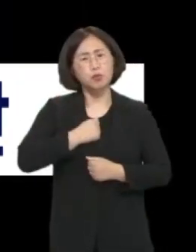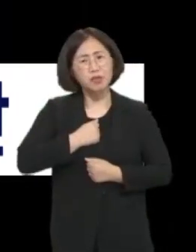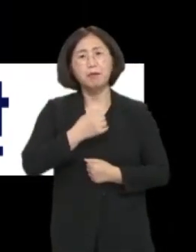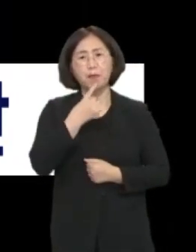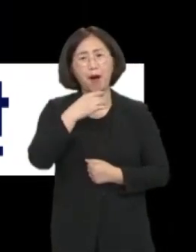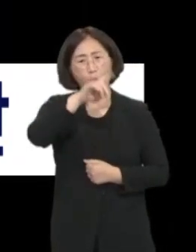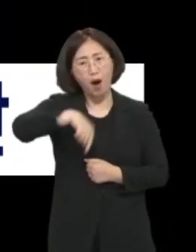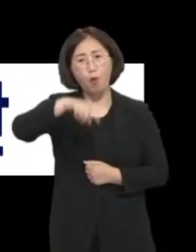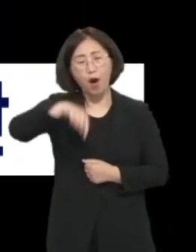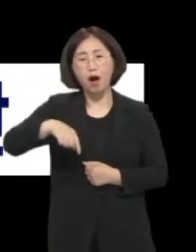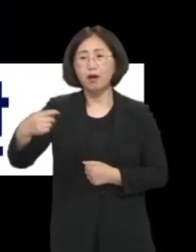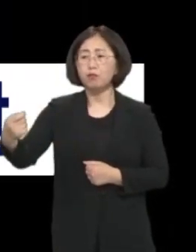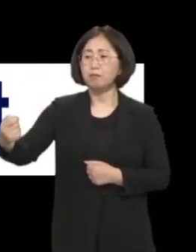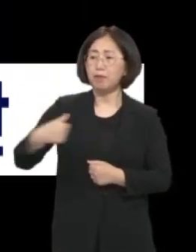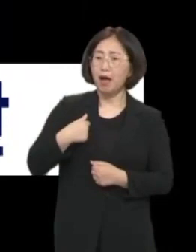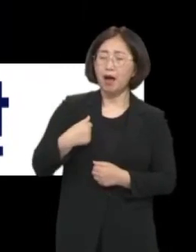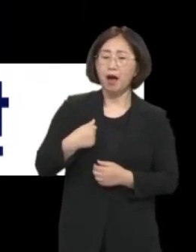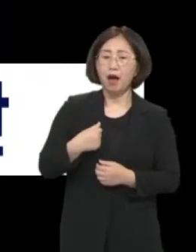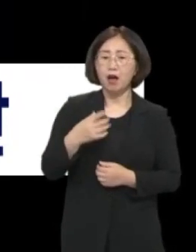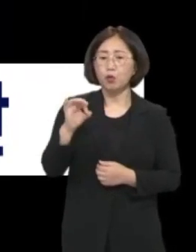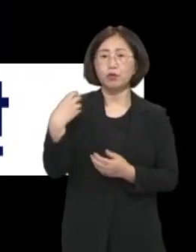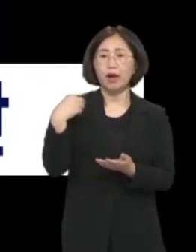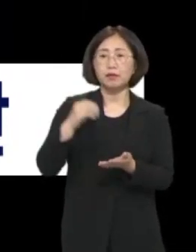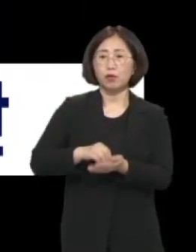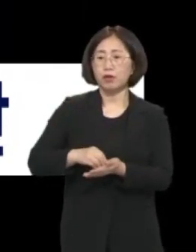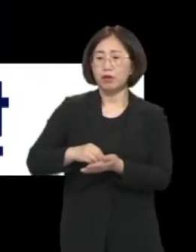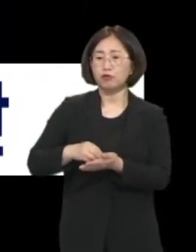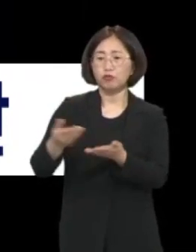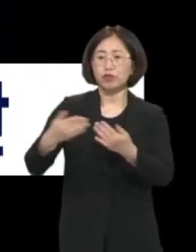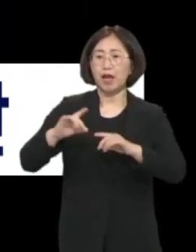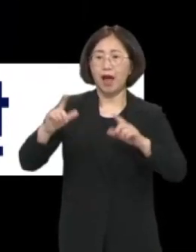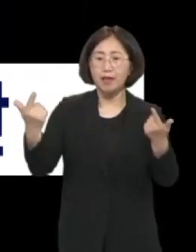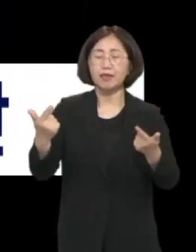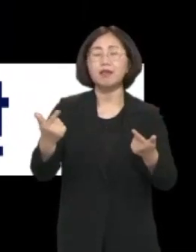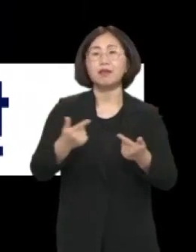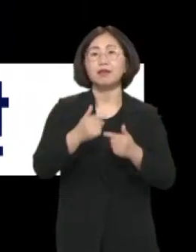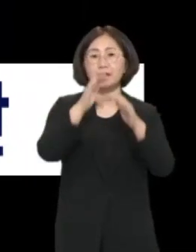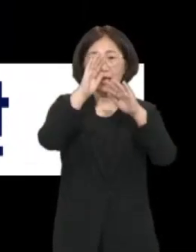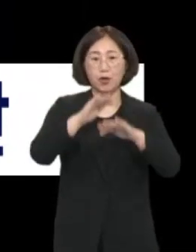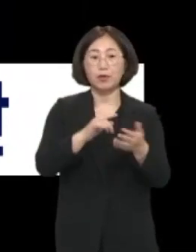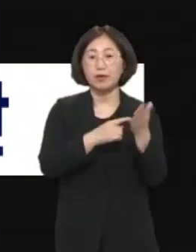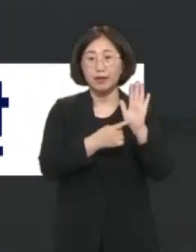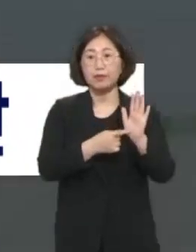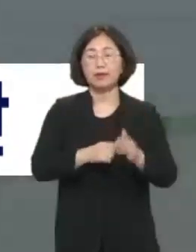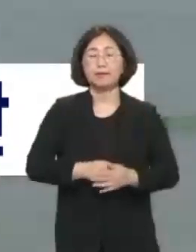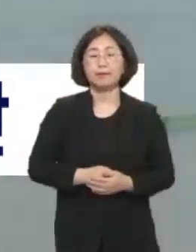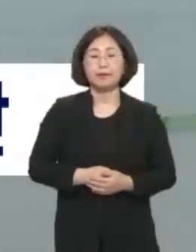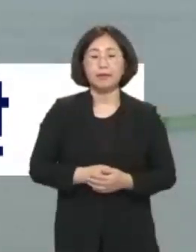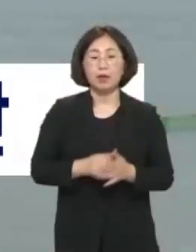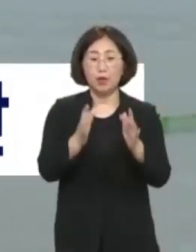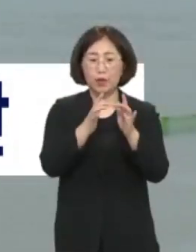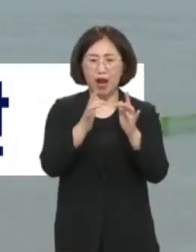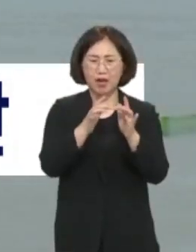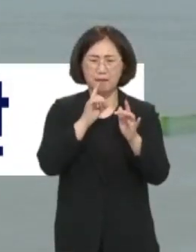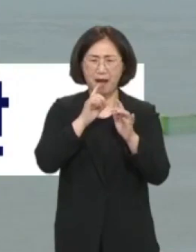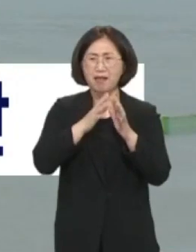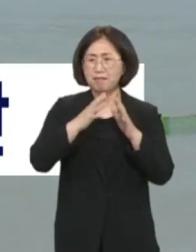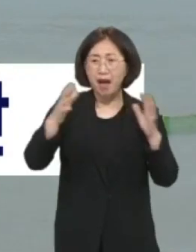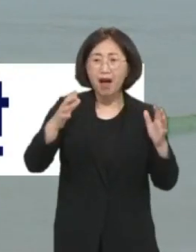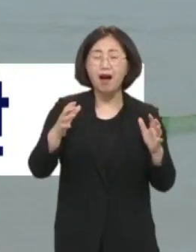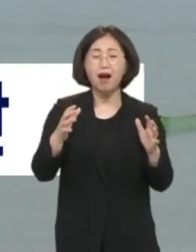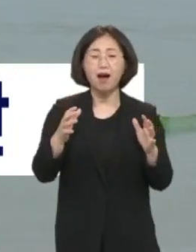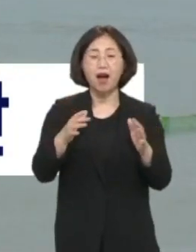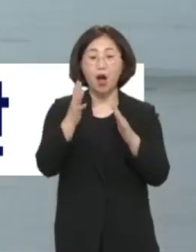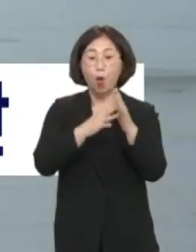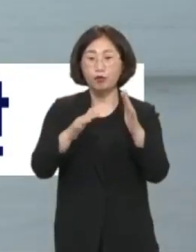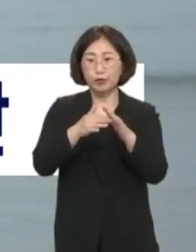천재지변에 해당하지 않는다며 환불을 거절당한 한 시민의 사연이 올라왔습니다 온라인 등을 중심으로 논란이 커지자